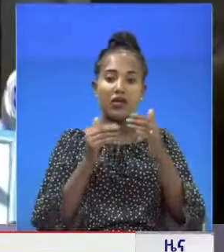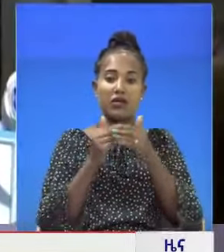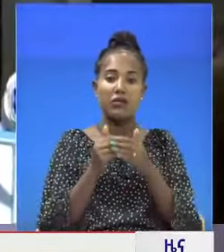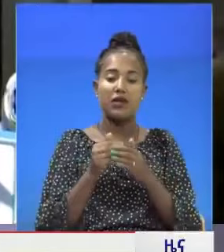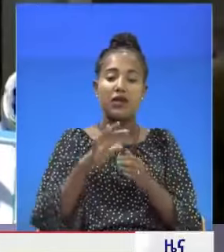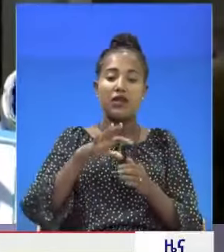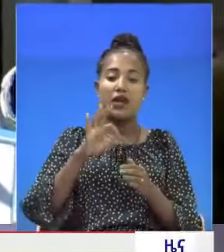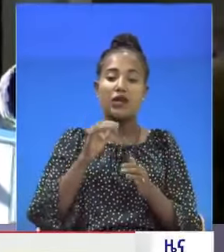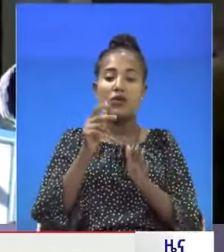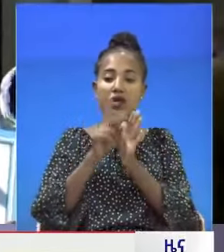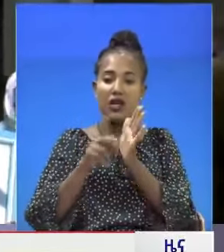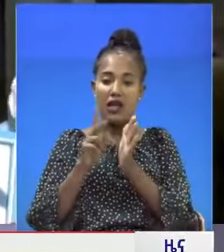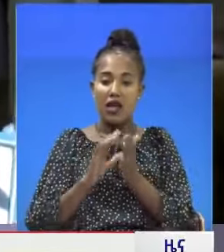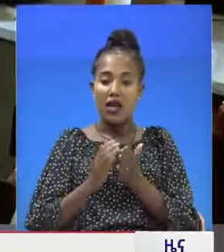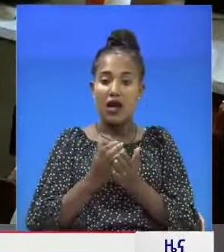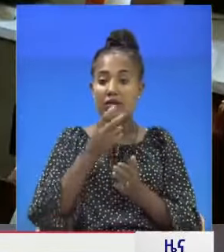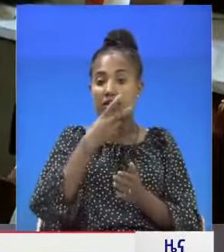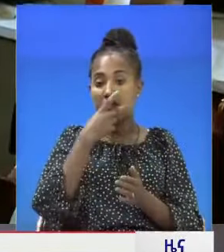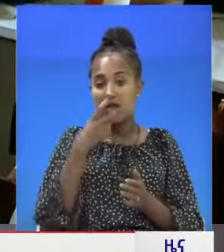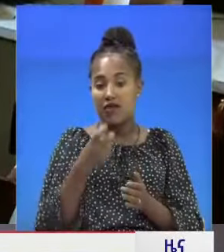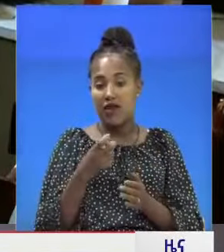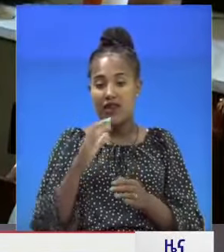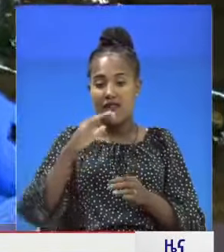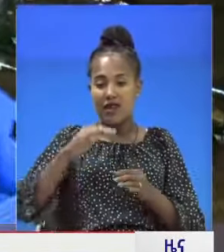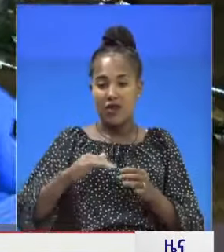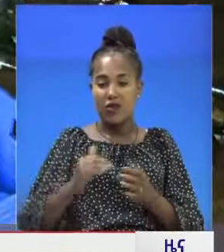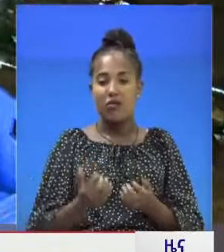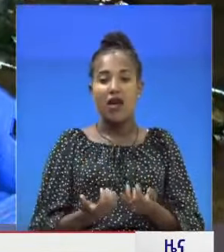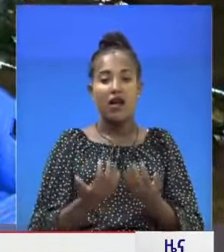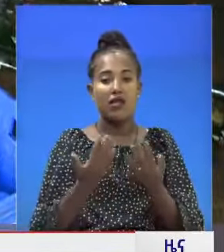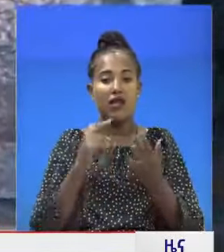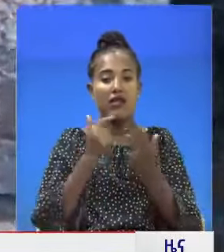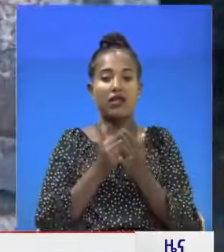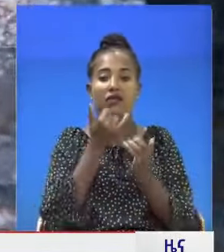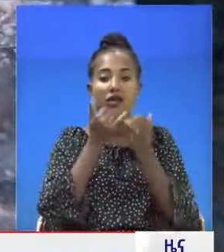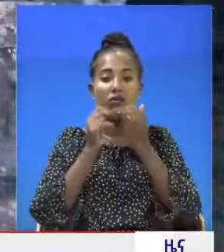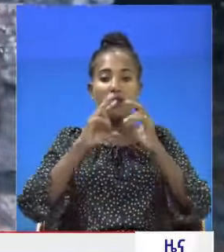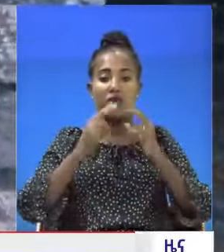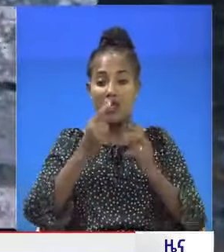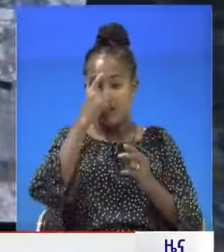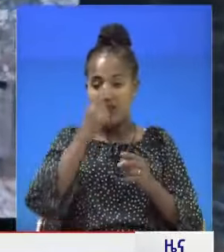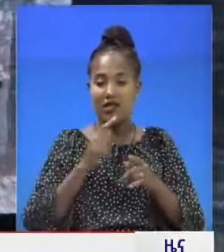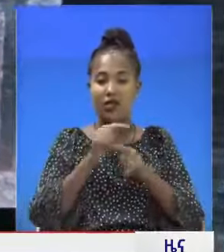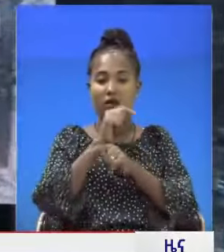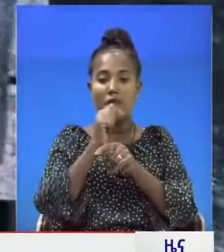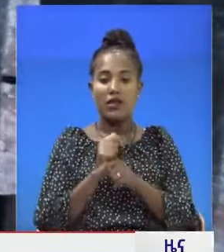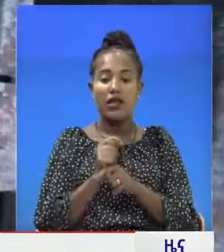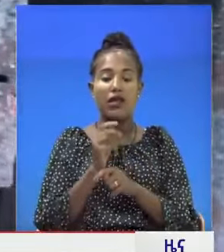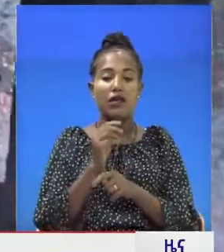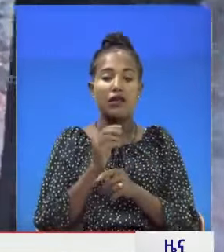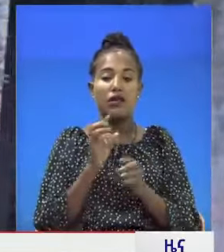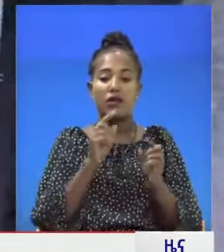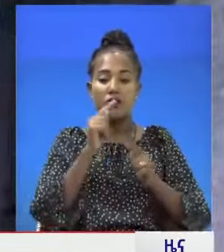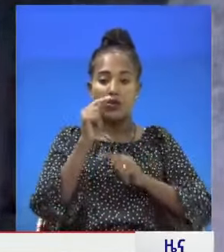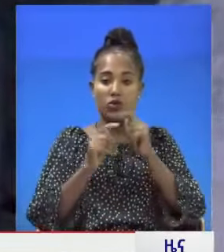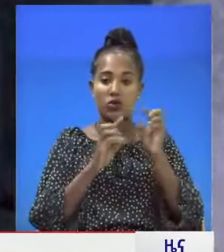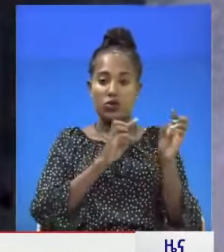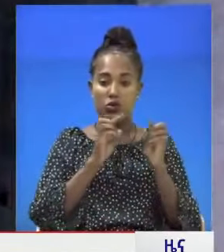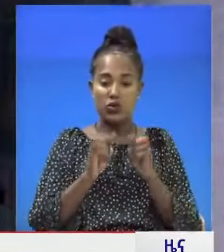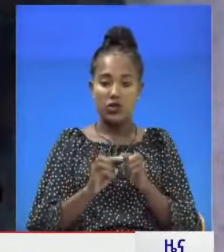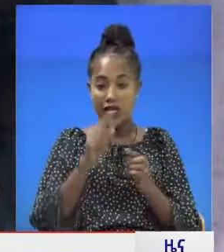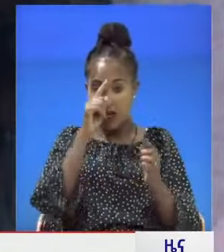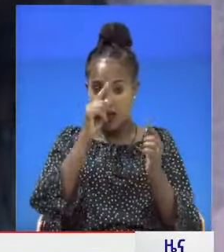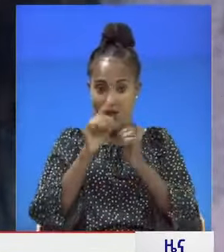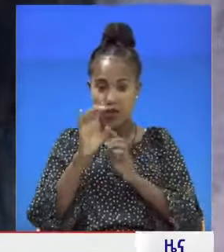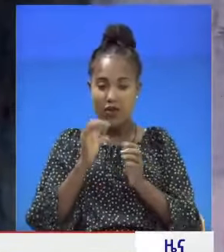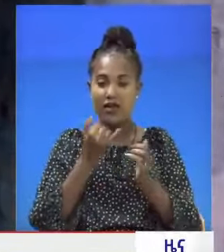ያገኘውን ይገድላል፣ ሀብት ንብረት ይዘርፋል፣ የቀረውንም ያቃጥላል። ይህ የጥፋት ቡድን የእምነት ተቋማትና የቱሪስት መዳረሻ ቦታዎችን ኢላማ አድርጎ እያጠፋ